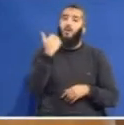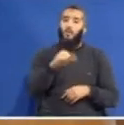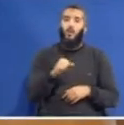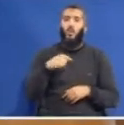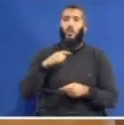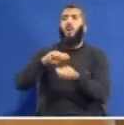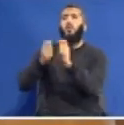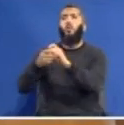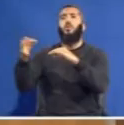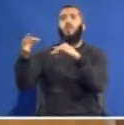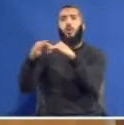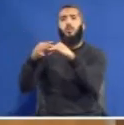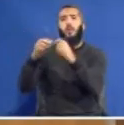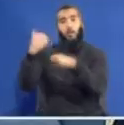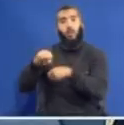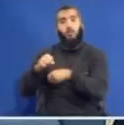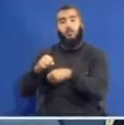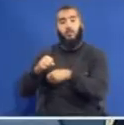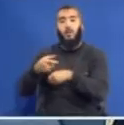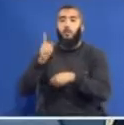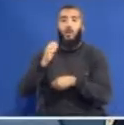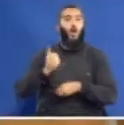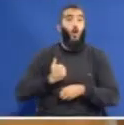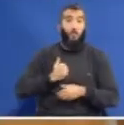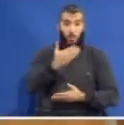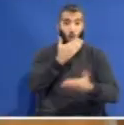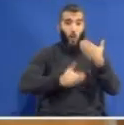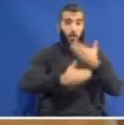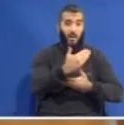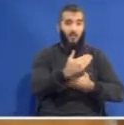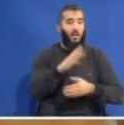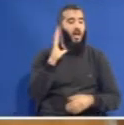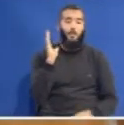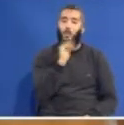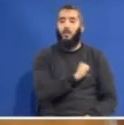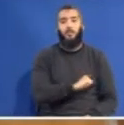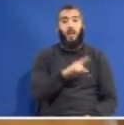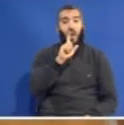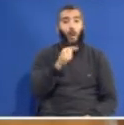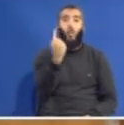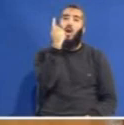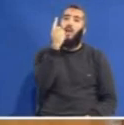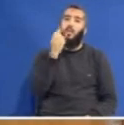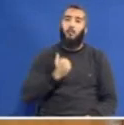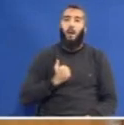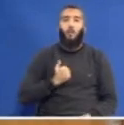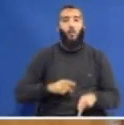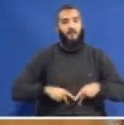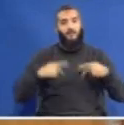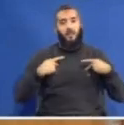يستبدلها بزوجات أخريات، لكن الأم لا يمكن أن يستبدلها. فلذلك من خدمة